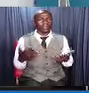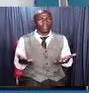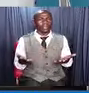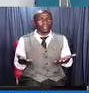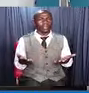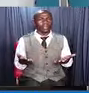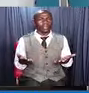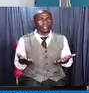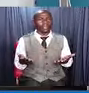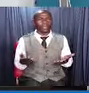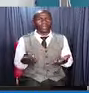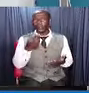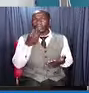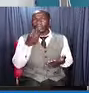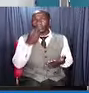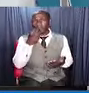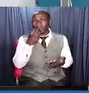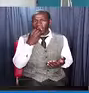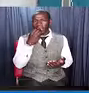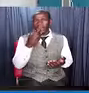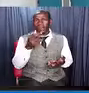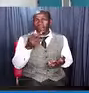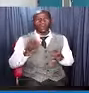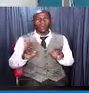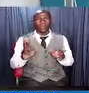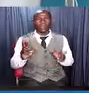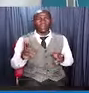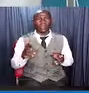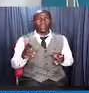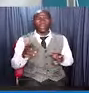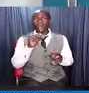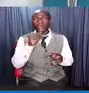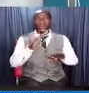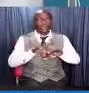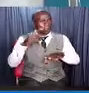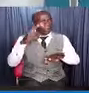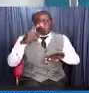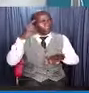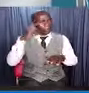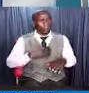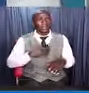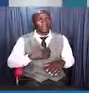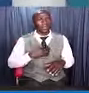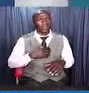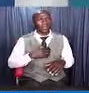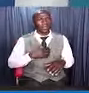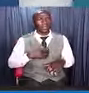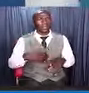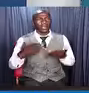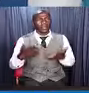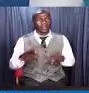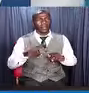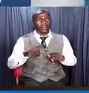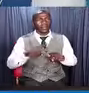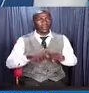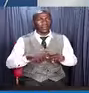is. Maana zile tumekula wenyewe nazo wenyewe chakula. Because whatever we have taken mugeni, is not beneficial. Yule to the ambaye visitor. Amepewa kiti. It's the one who